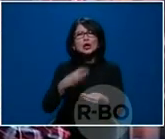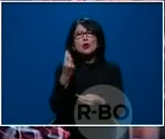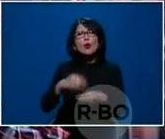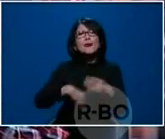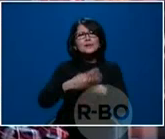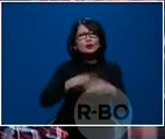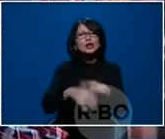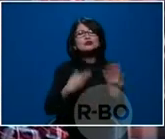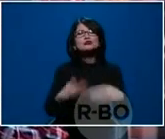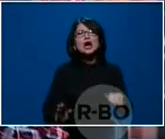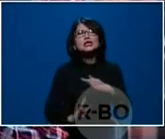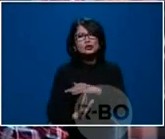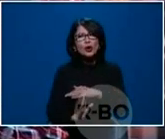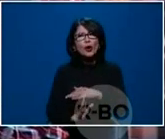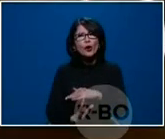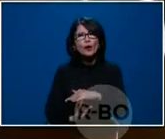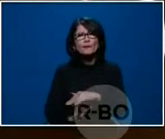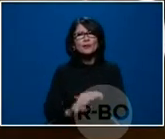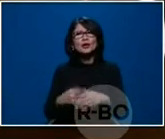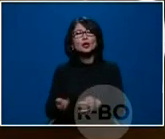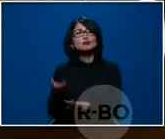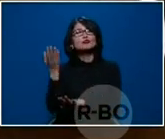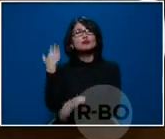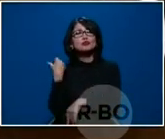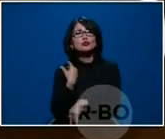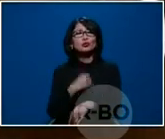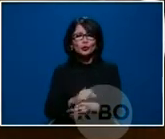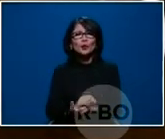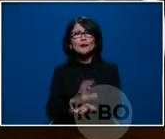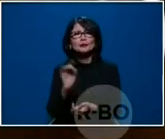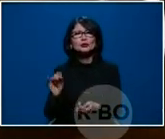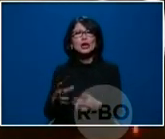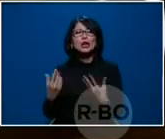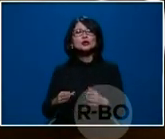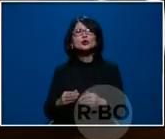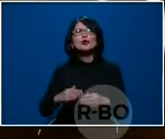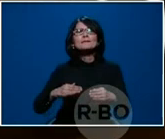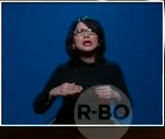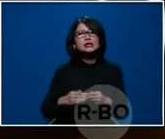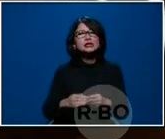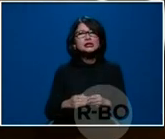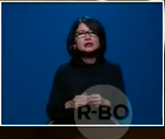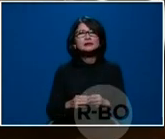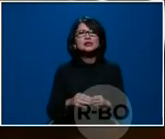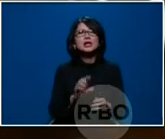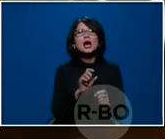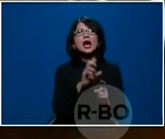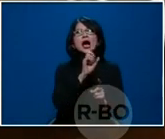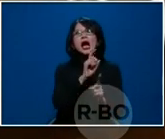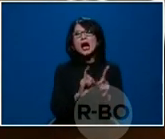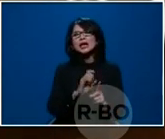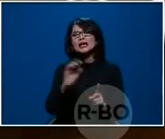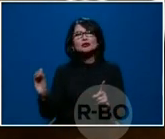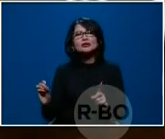zaman Bu Siri masih jadi Walikota pak gubernur itu macet ratusan miliar dan beberapa penerima dana ini masuk